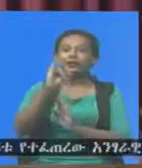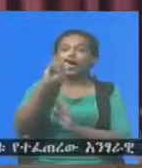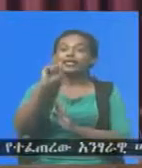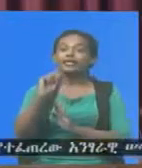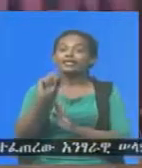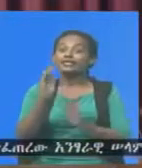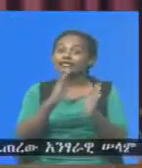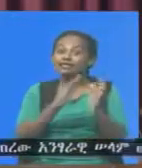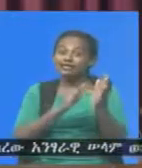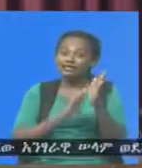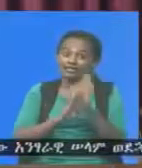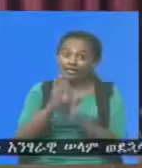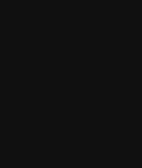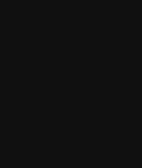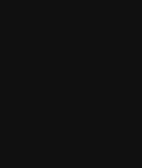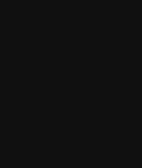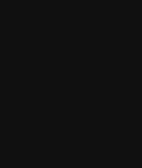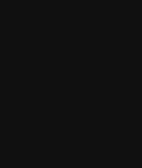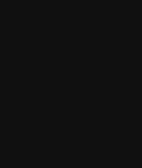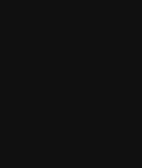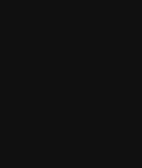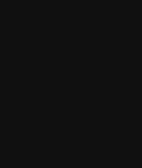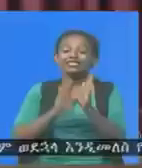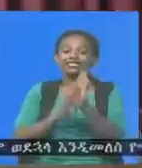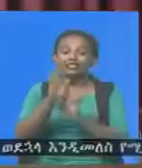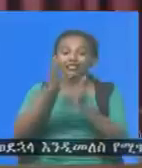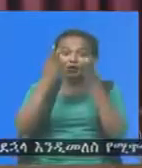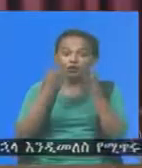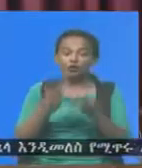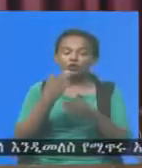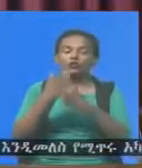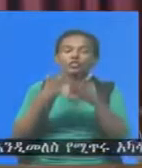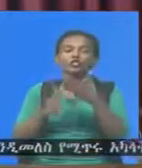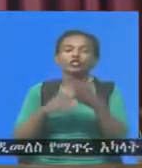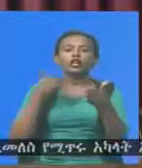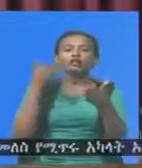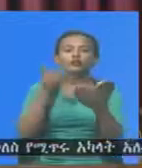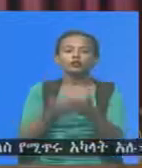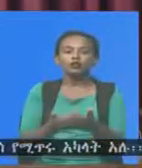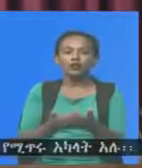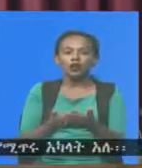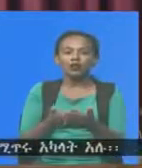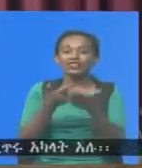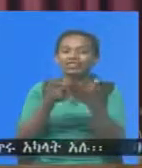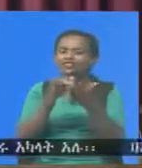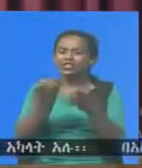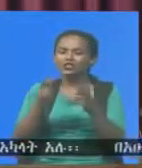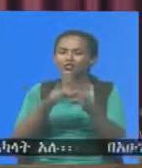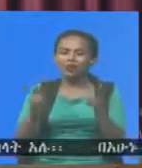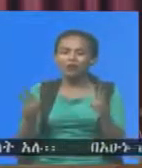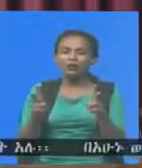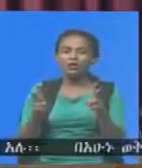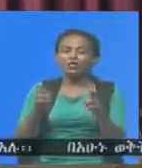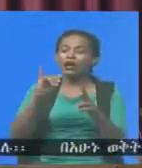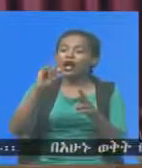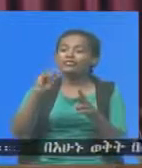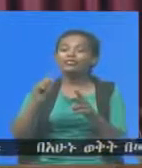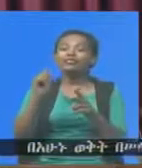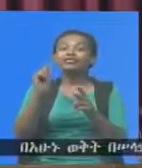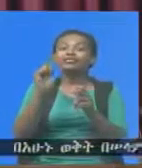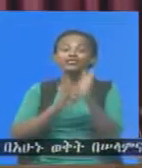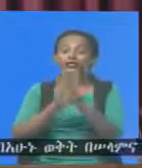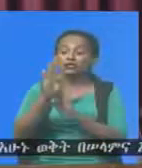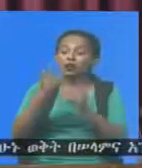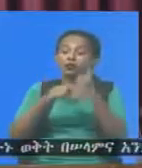እድገት የሀገር እድገት የሚወስድ ተደርሷል። ዲስረፕቲቭ የሆነ የአይቲ እድገት የማይመጣ